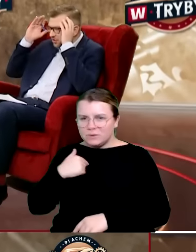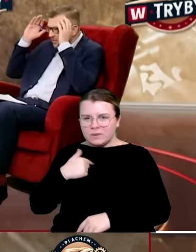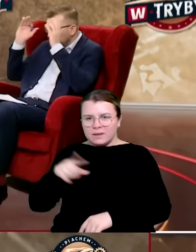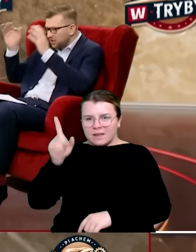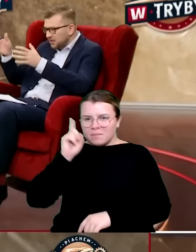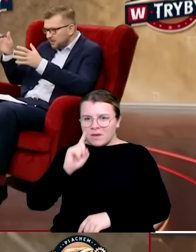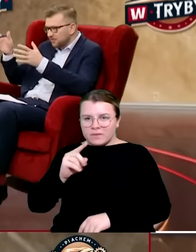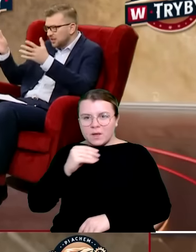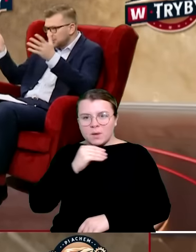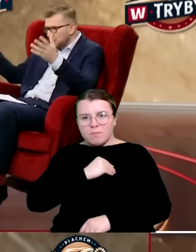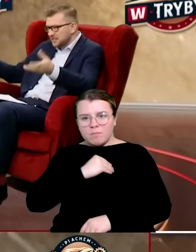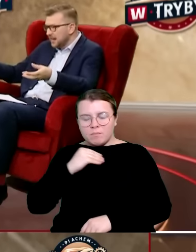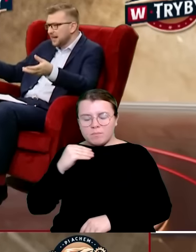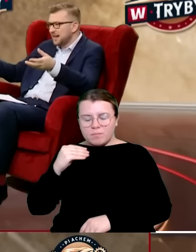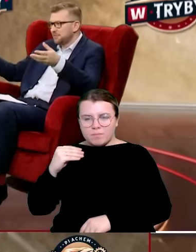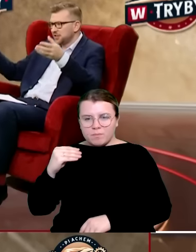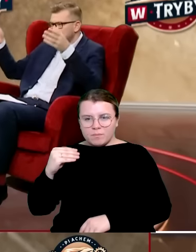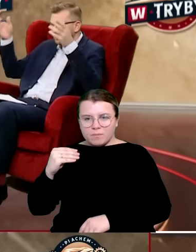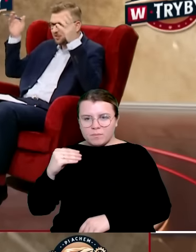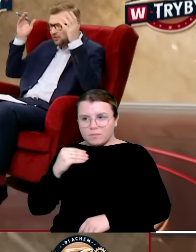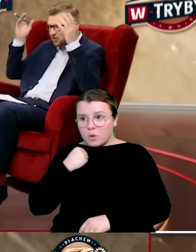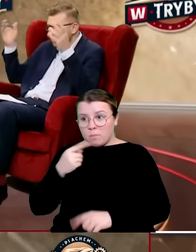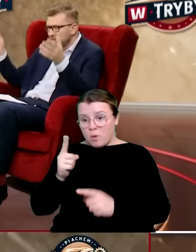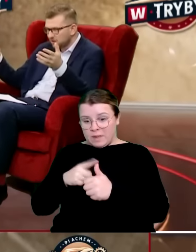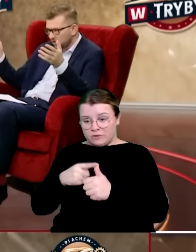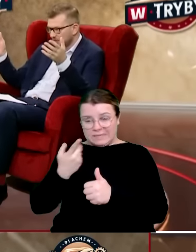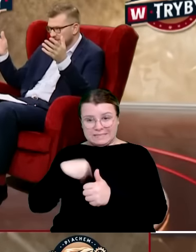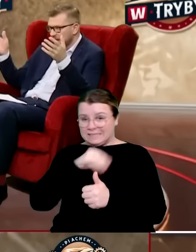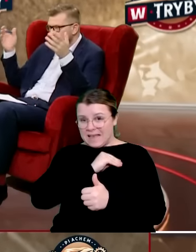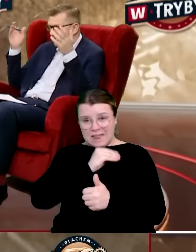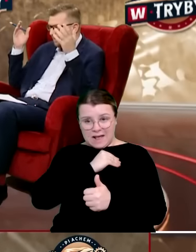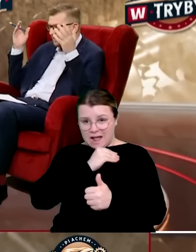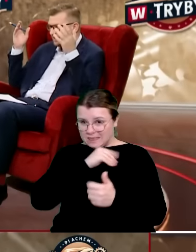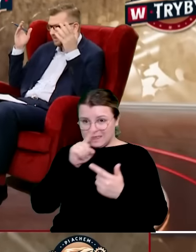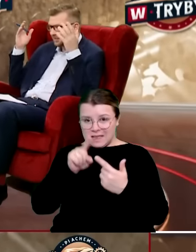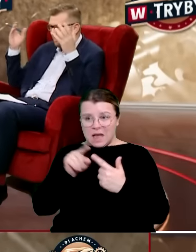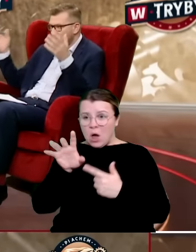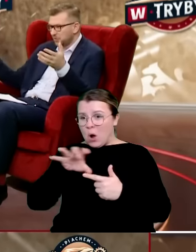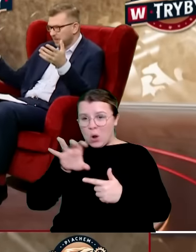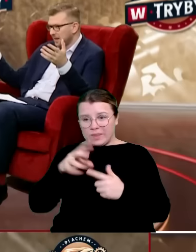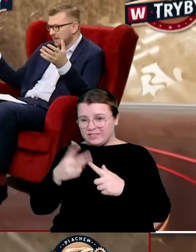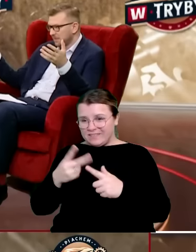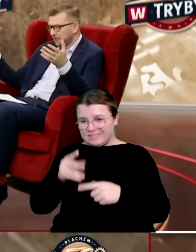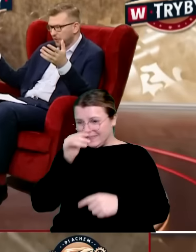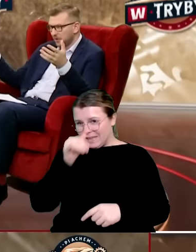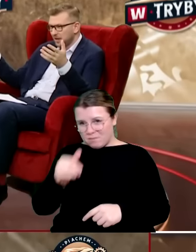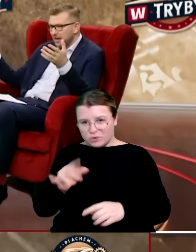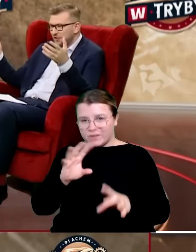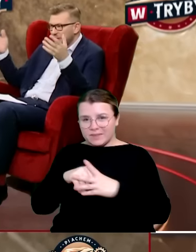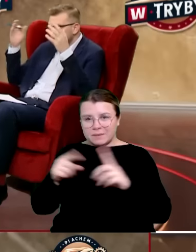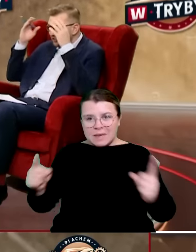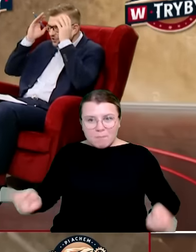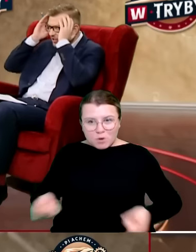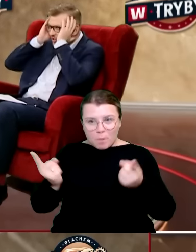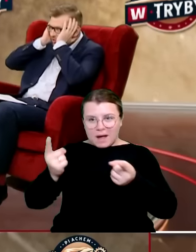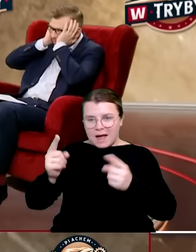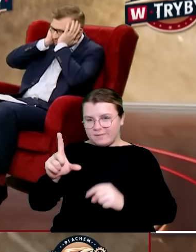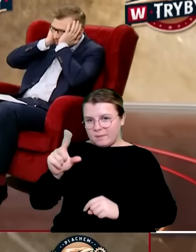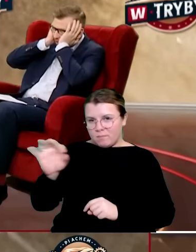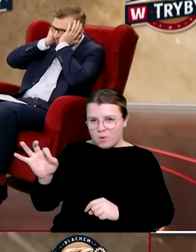na to, nie dość, że tego się, że to jest nielegalne przede wszystkim, że tego się nie da oglądać. Tam jest tępa propaganda dla platformy, to